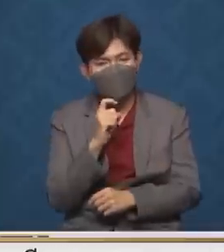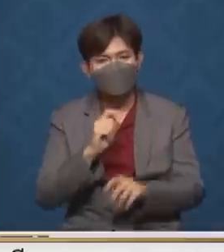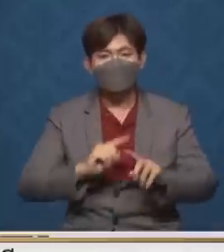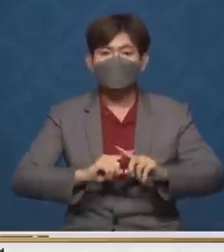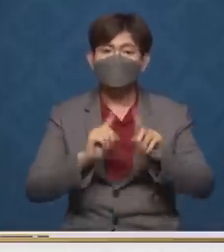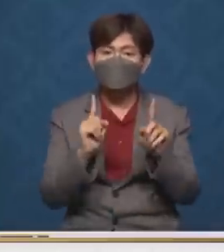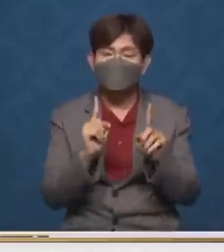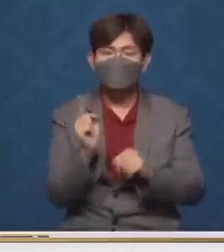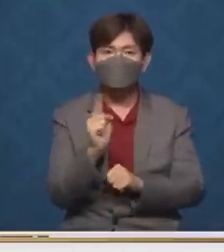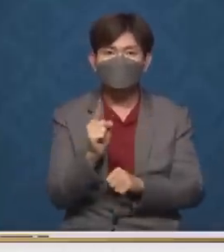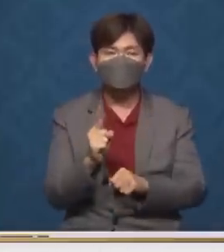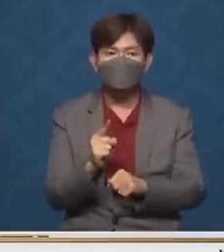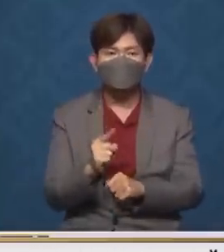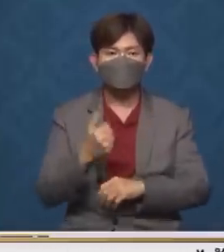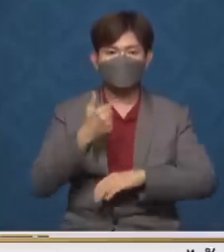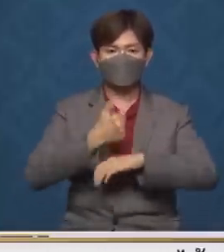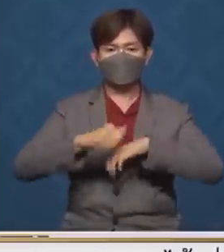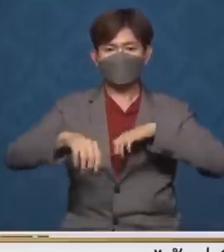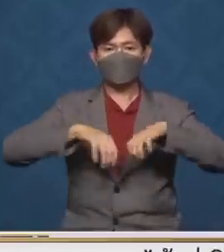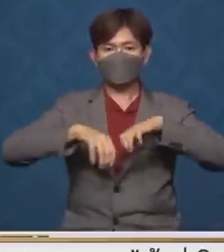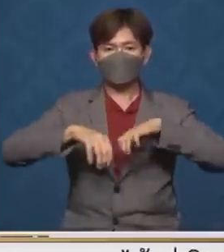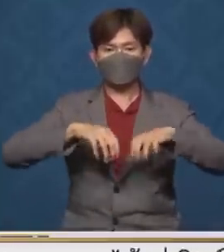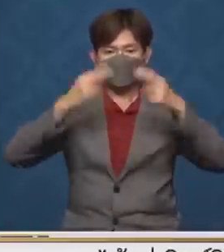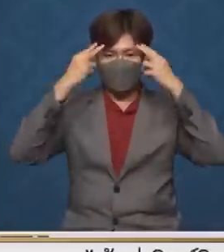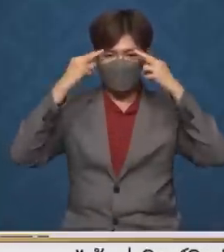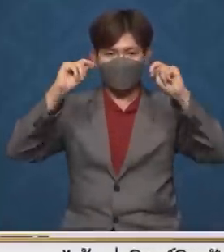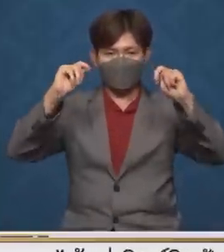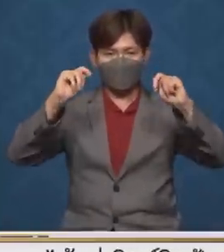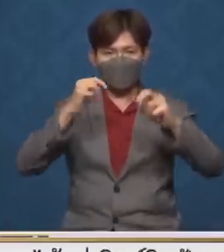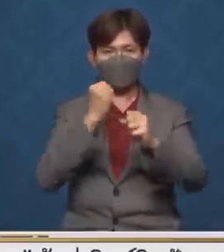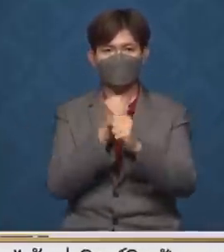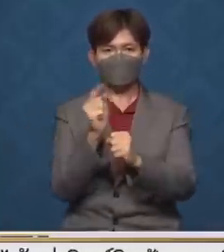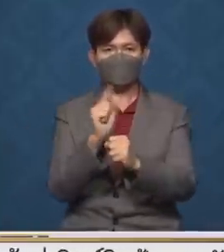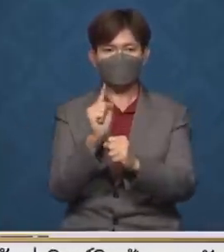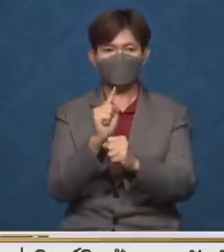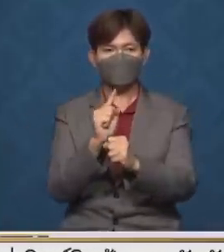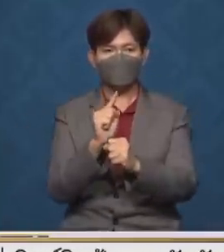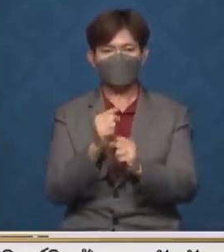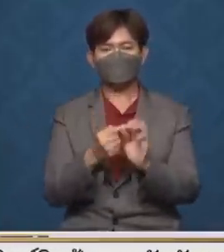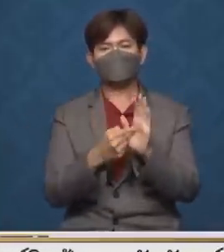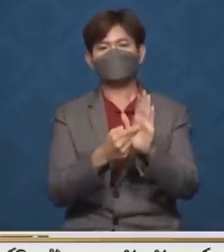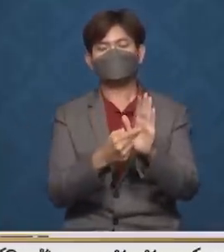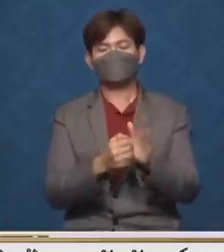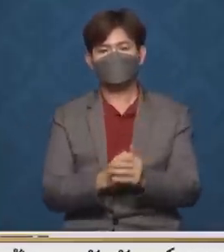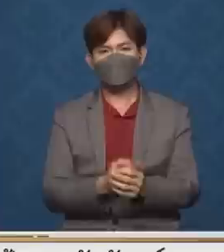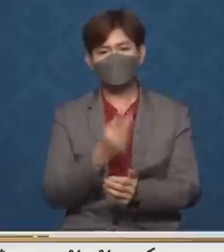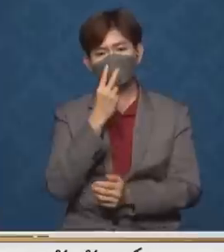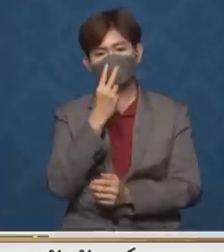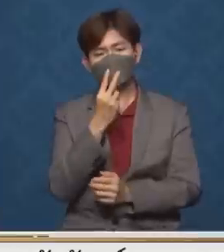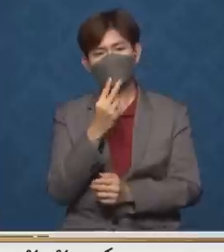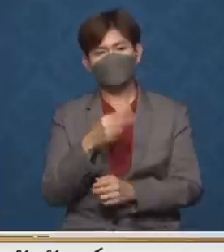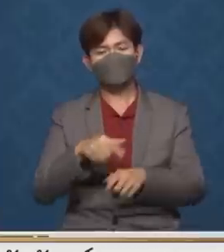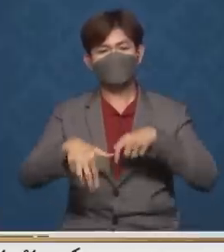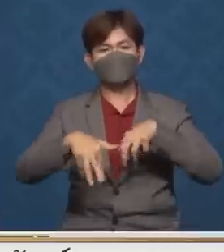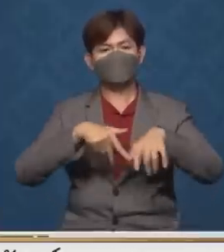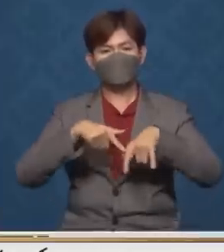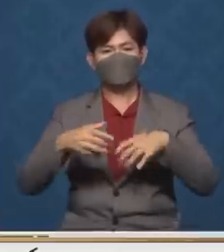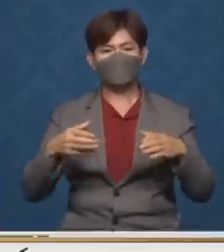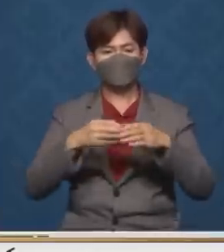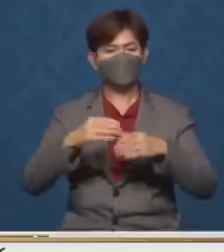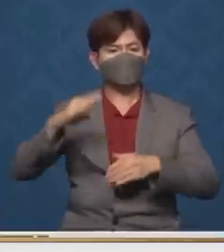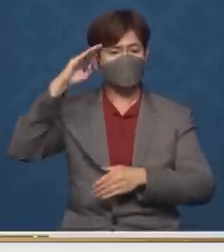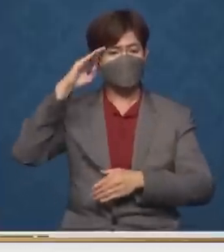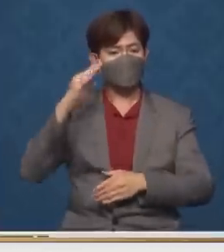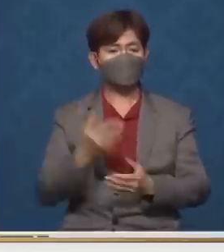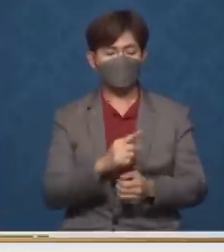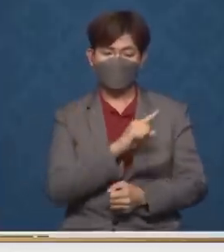บริหารรชการแผนดนของทานใยกที่ออกมาแบบนี้ mันเลยทำให้คนในกองทพเองที่รับงาน